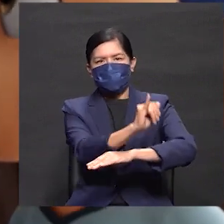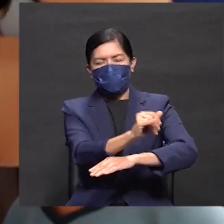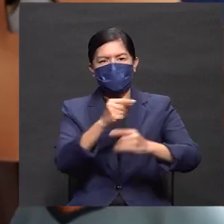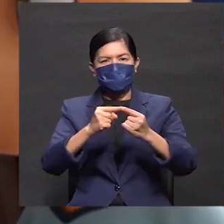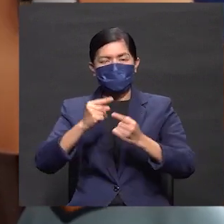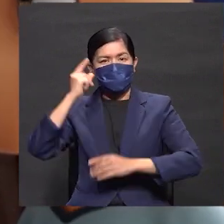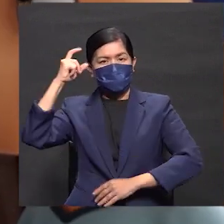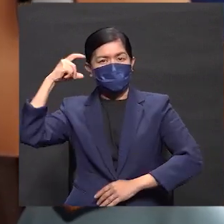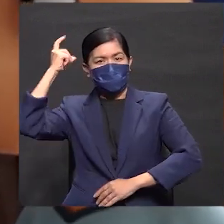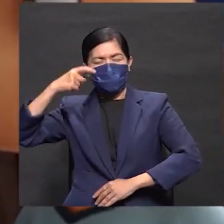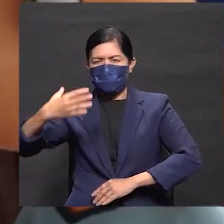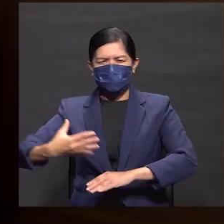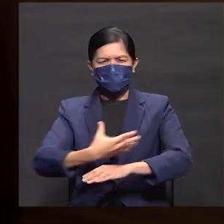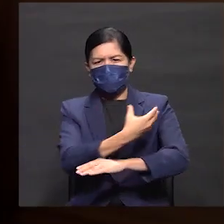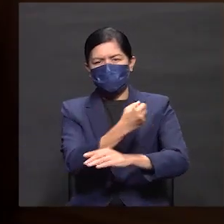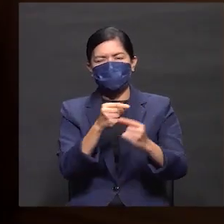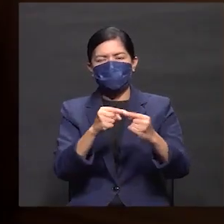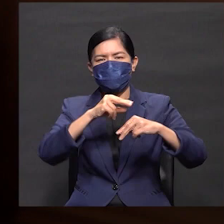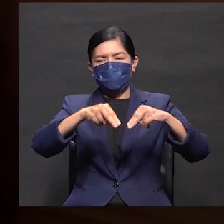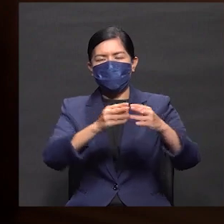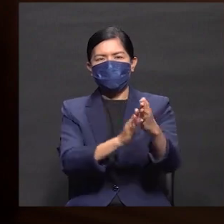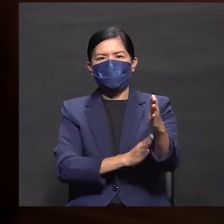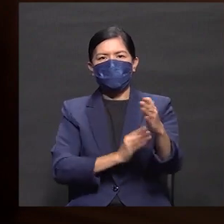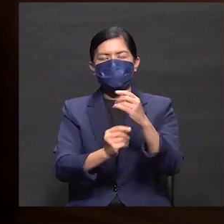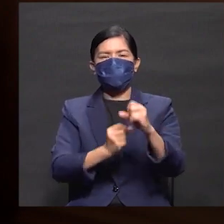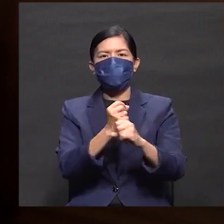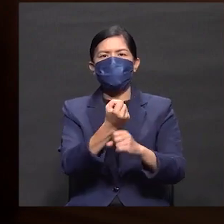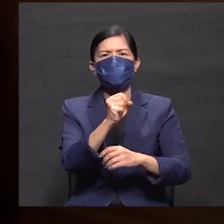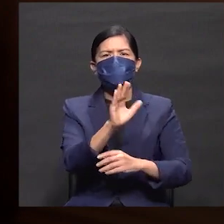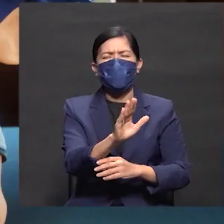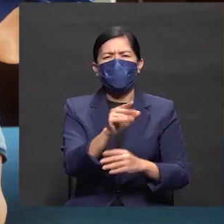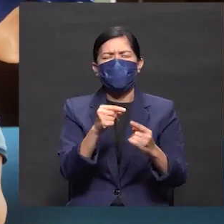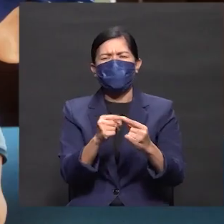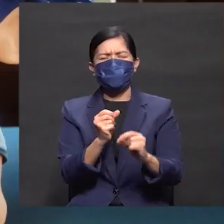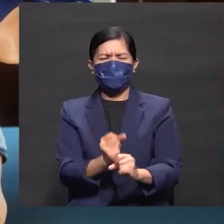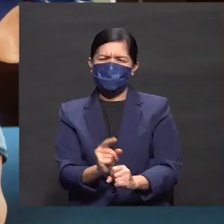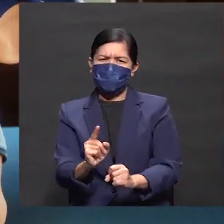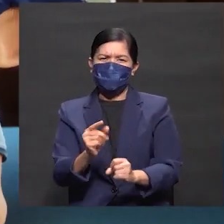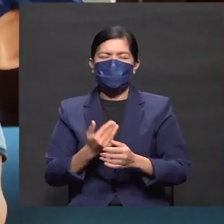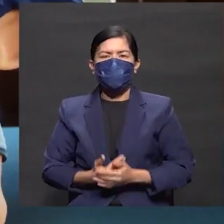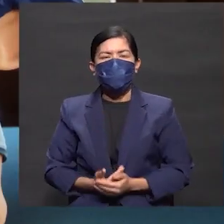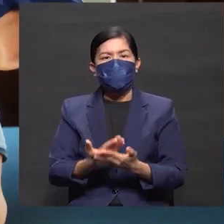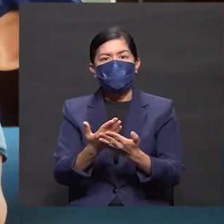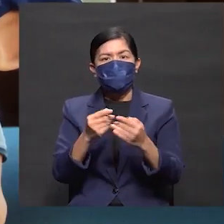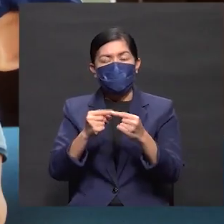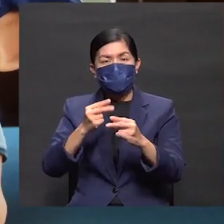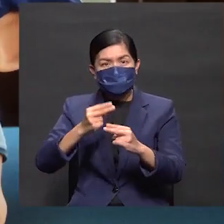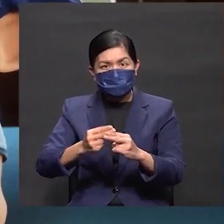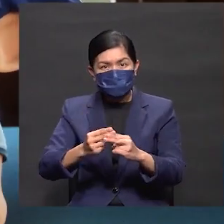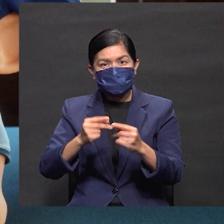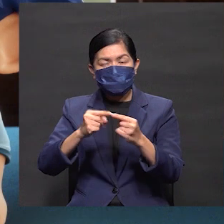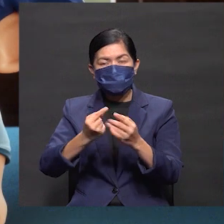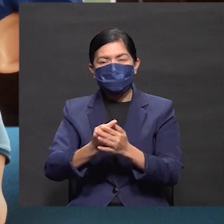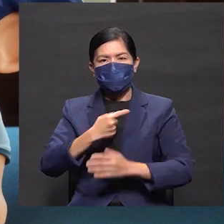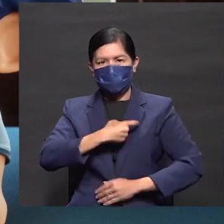ดีถึง15ปีเลยนะ แล้วได้คือเป็นยังไงเหรอครับ หลานเคยได้ยินชื่อสมเด็จพระนเรศวร